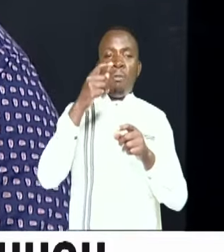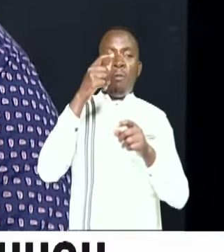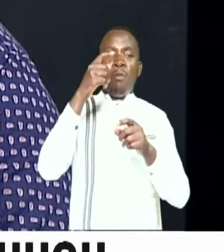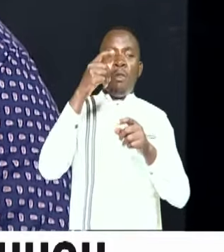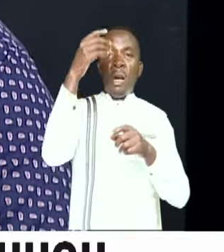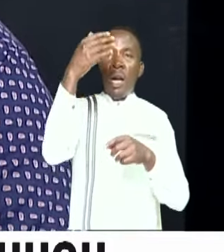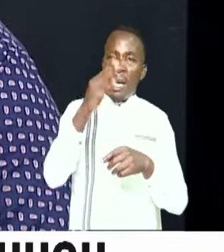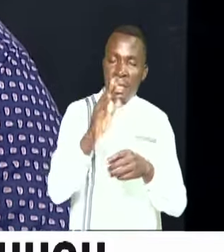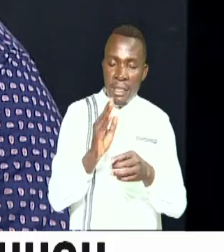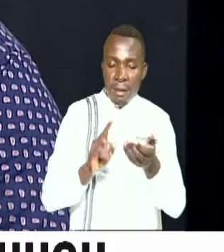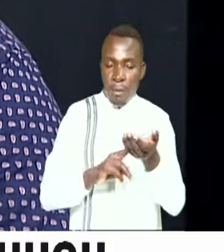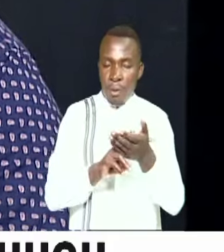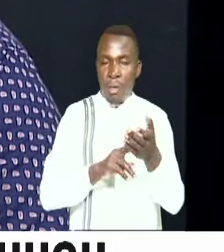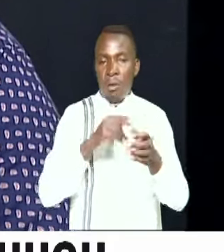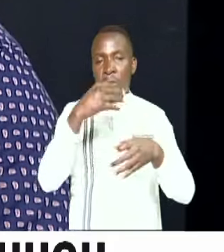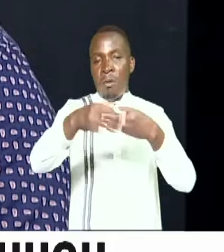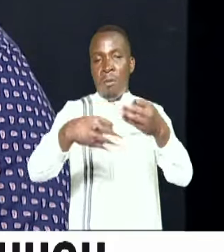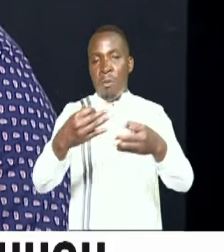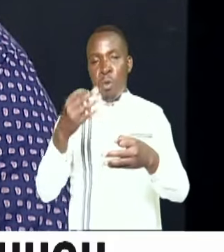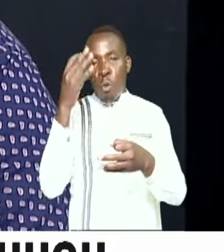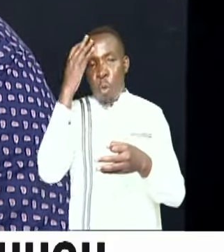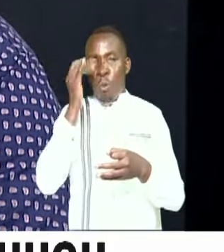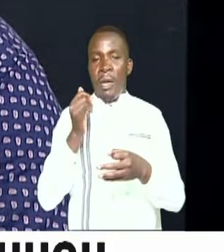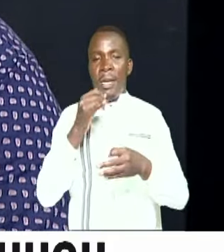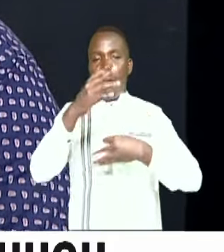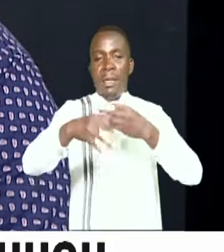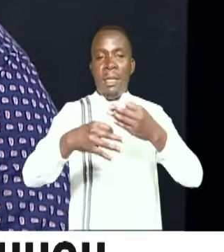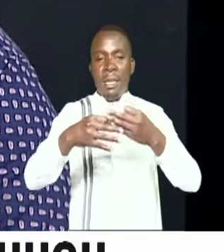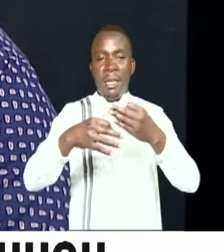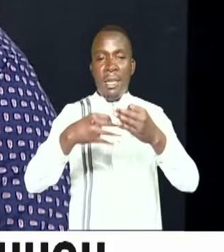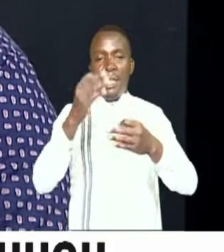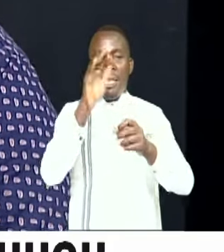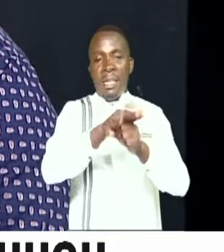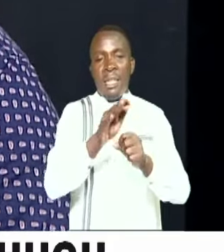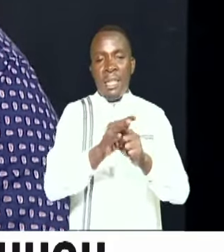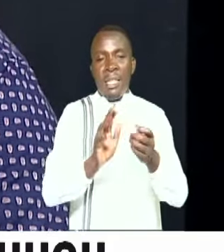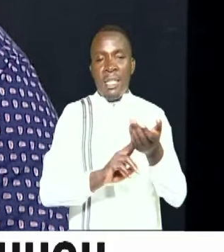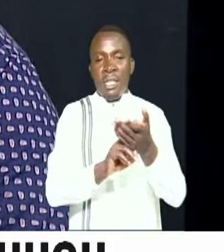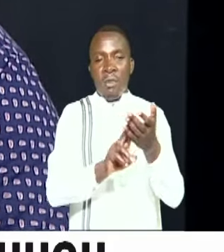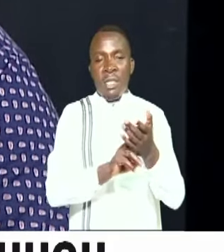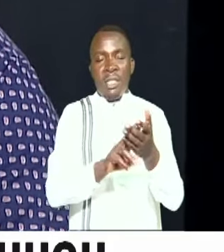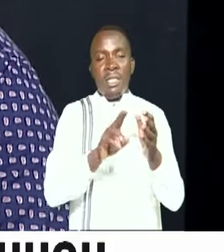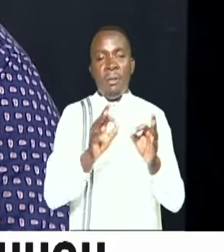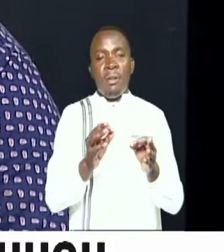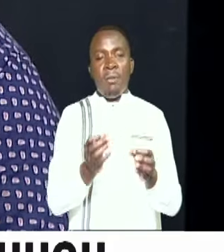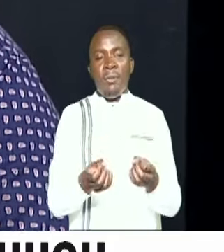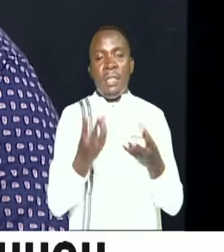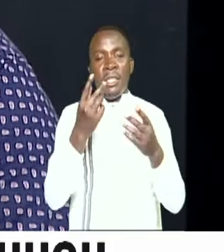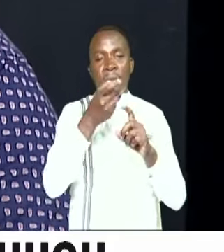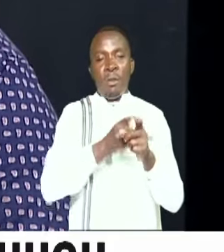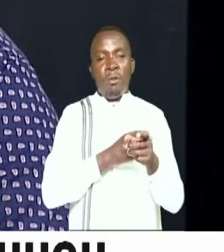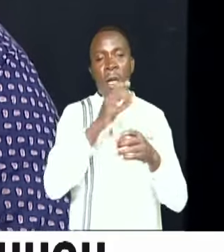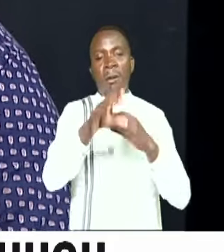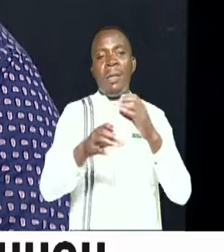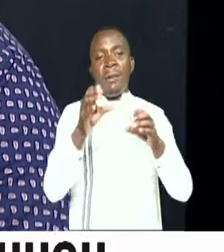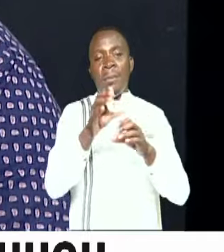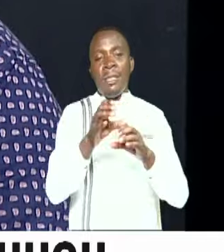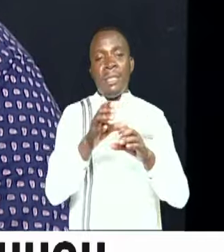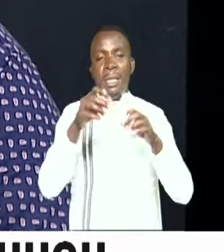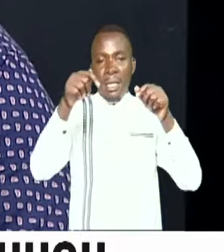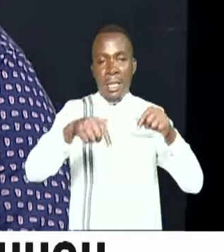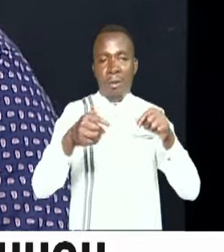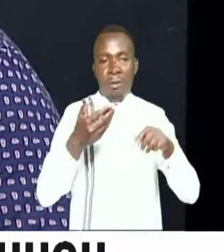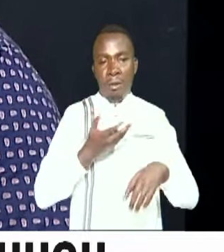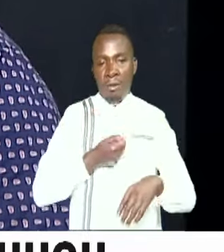ko inganda nyinshi usanga zikoresha ibintu wavuga bishingiye ku binyabutabire, usanga ko hano ntago dufite inganda